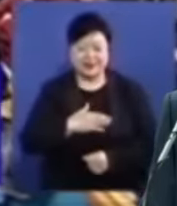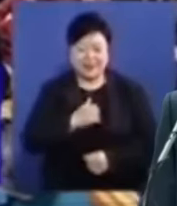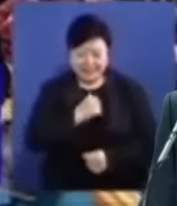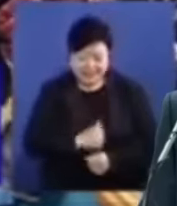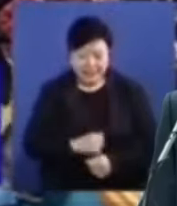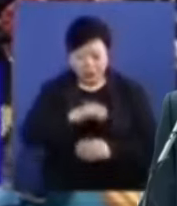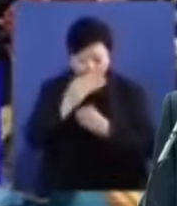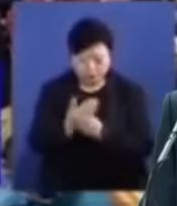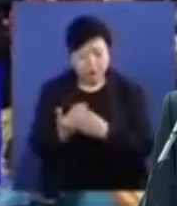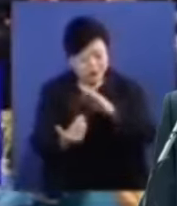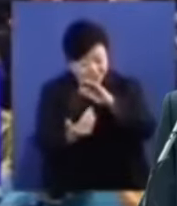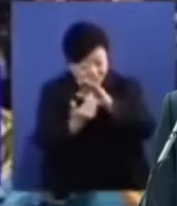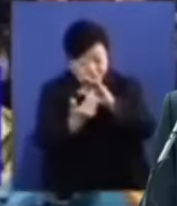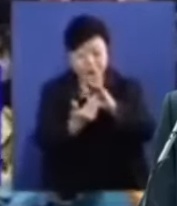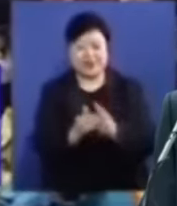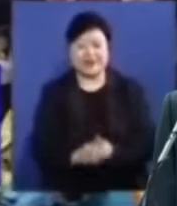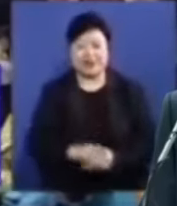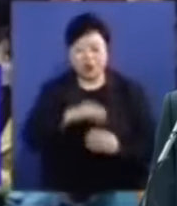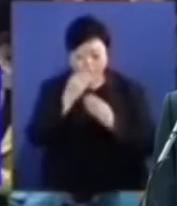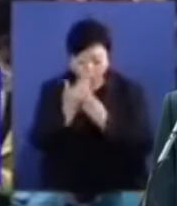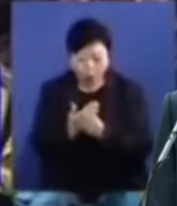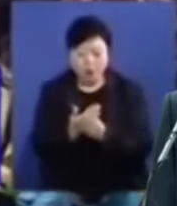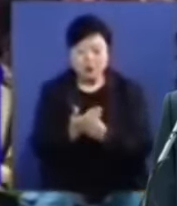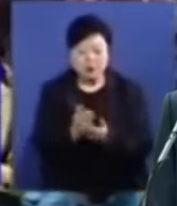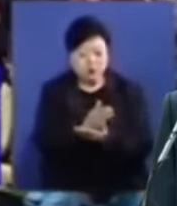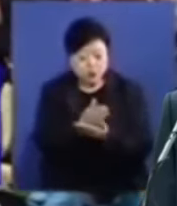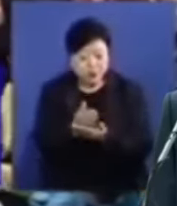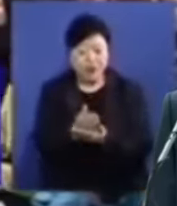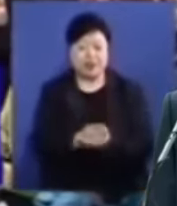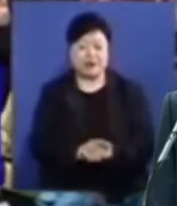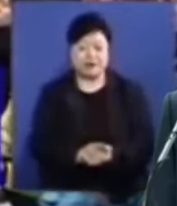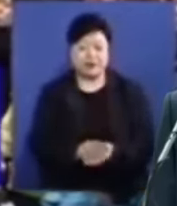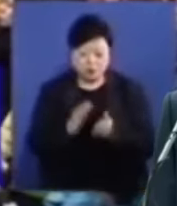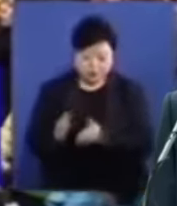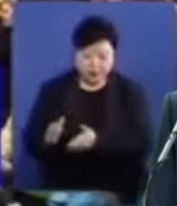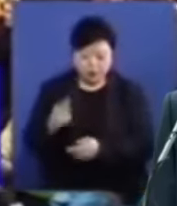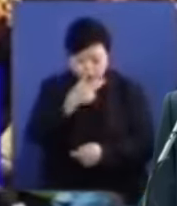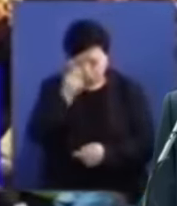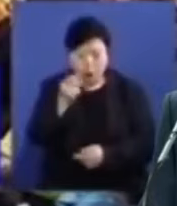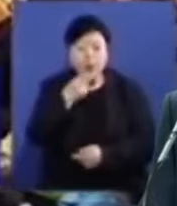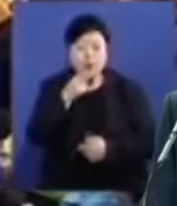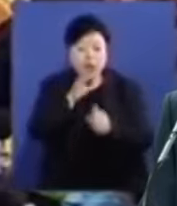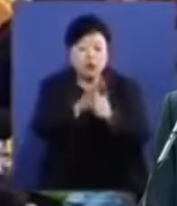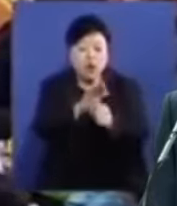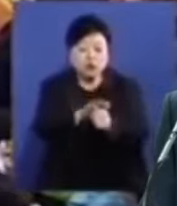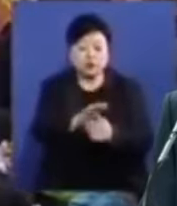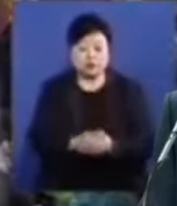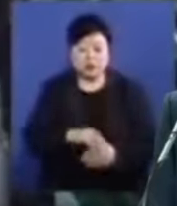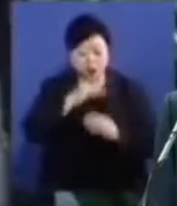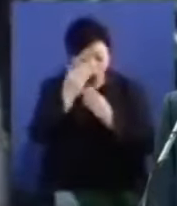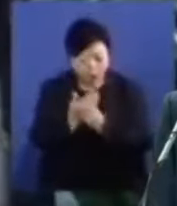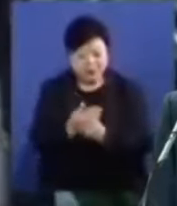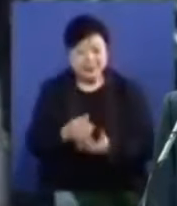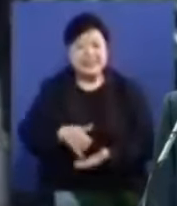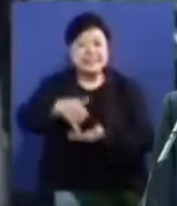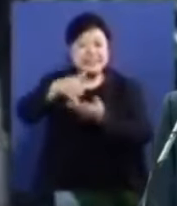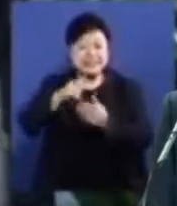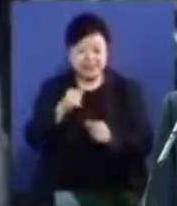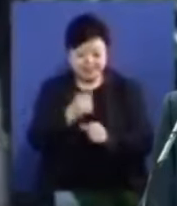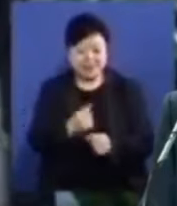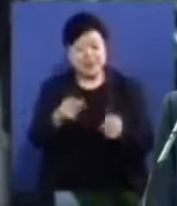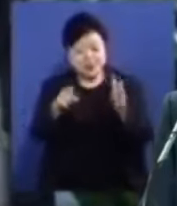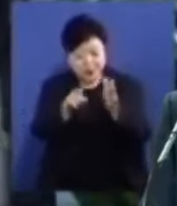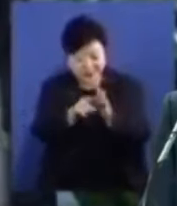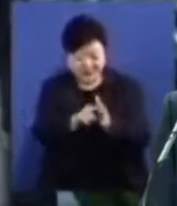인내를 온전히 이루라. 이는 너희로 온전하고 구비하여 조금도 부족함이 없게 하리 함이라. 완전한 인격자를 만들기